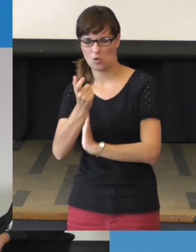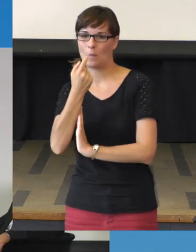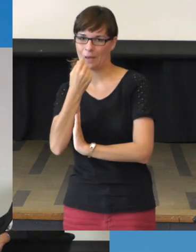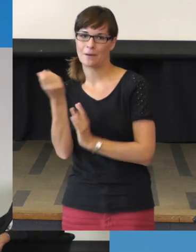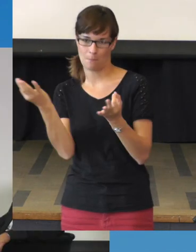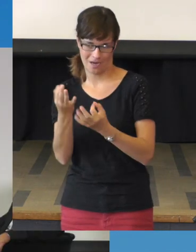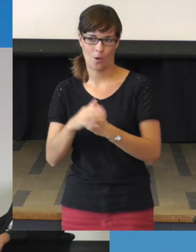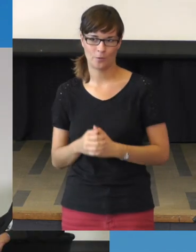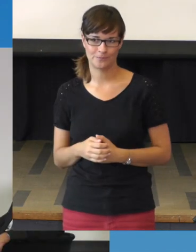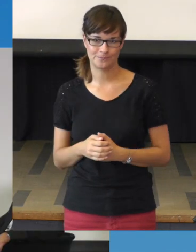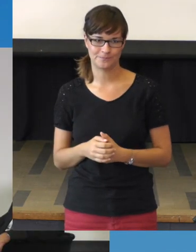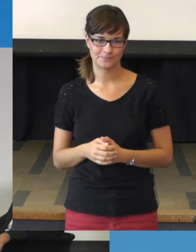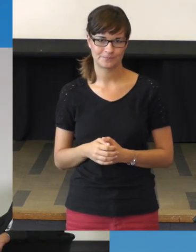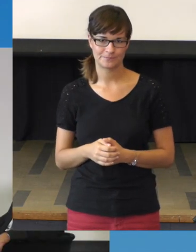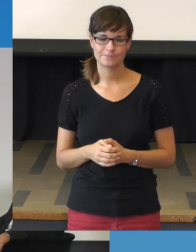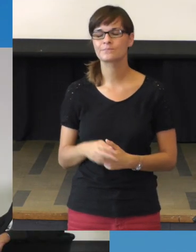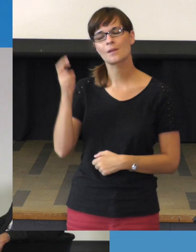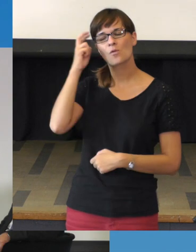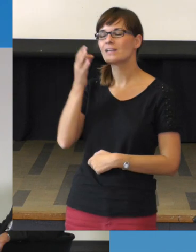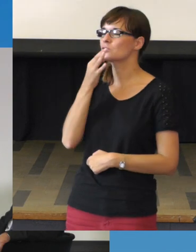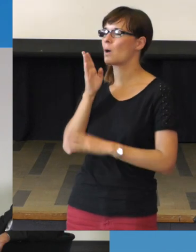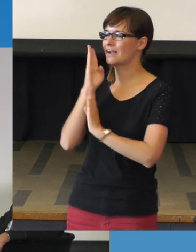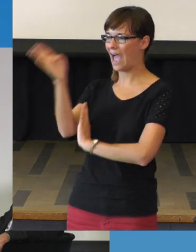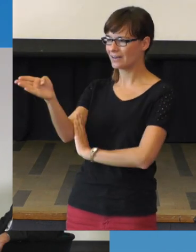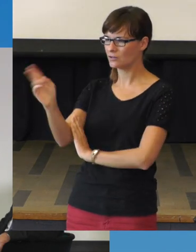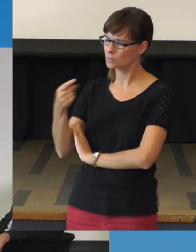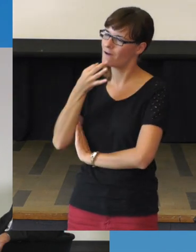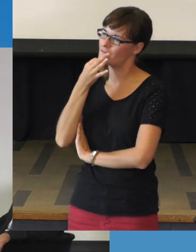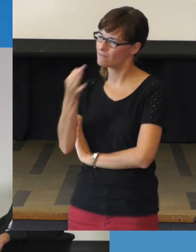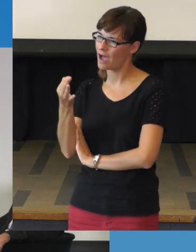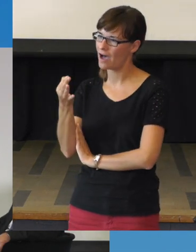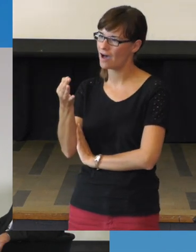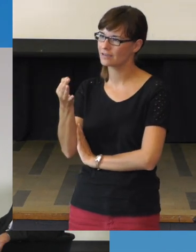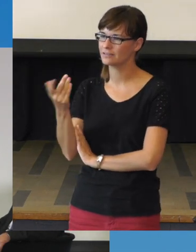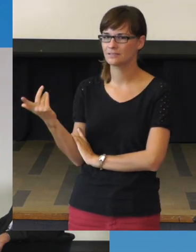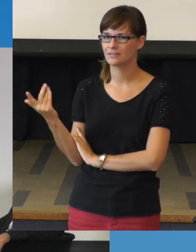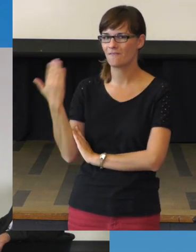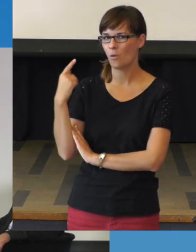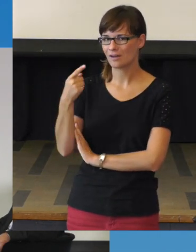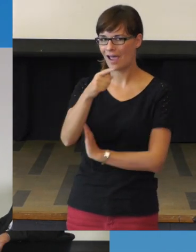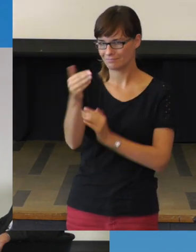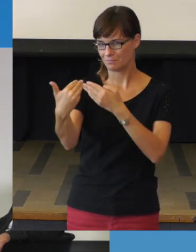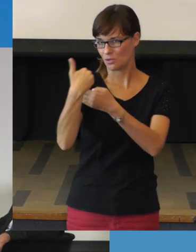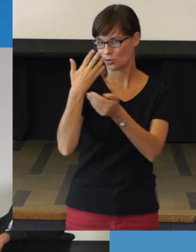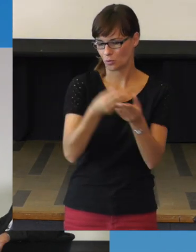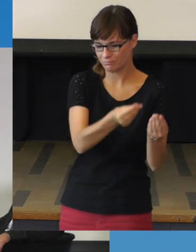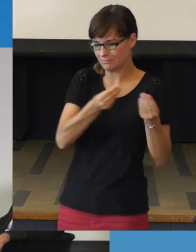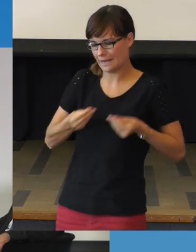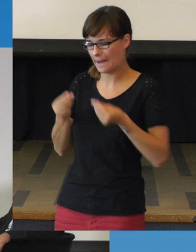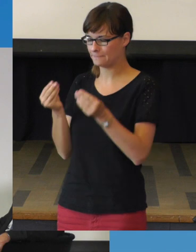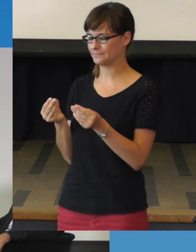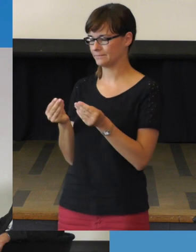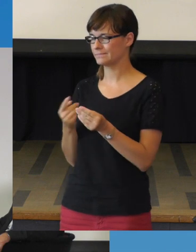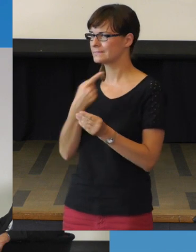sein. Herr Professor Kratos, noch eine Frage, die reichte mir vorhin einer der Gäste hier schon rein. Er hatte